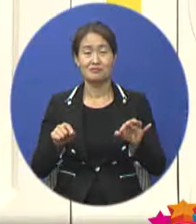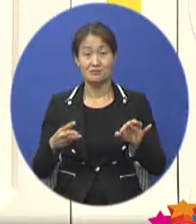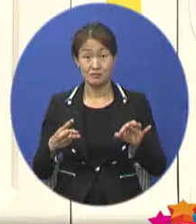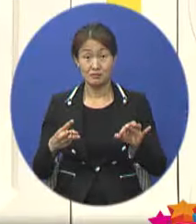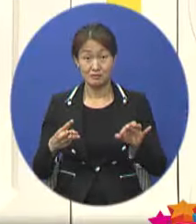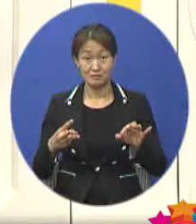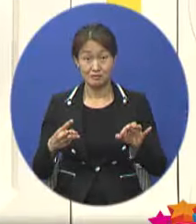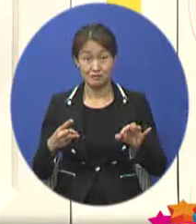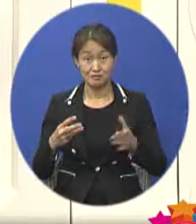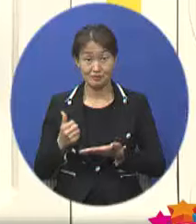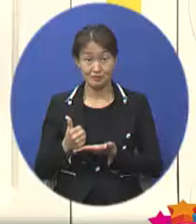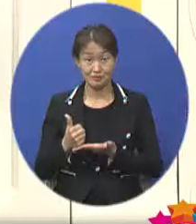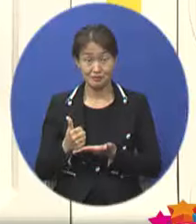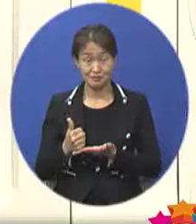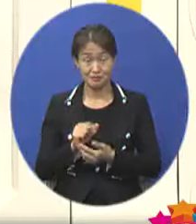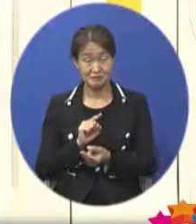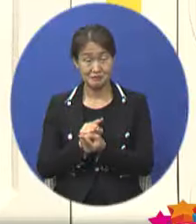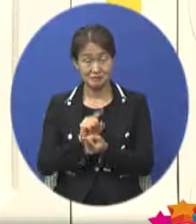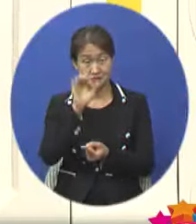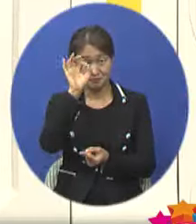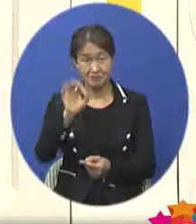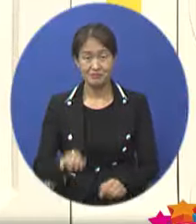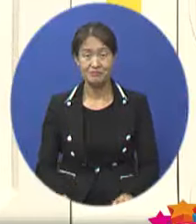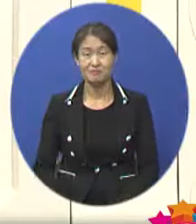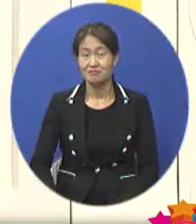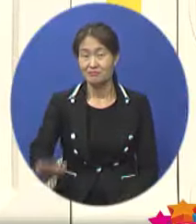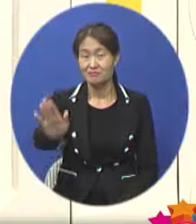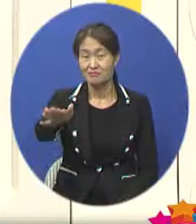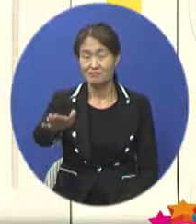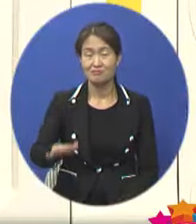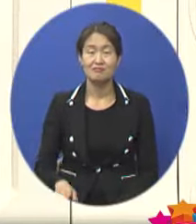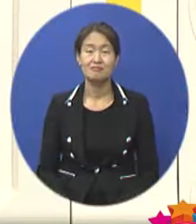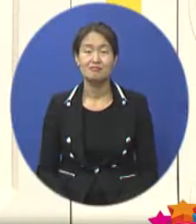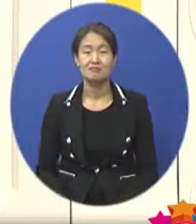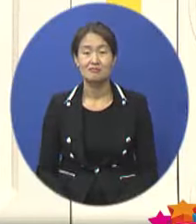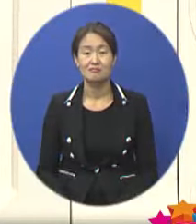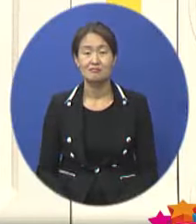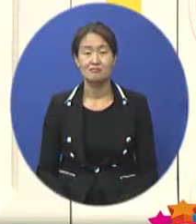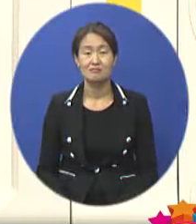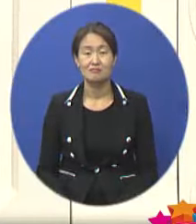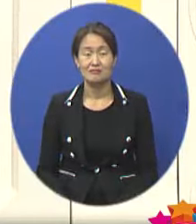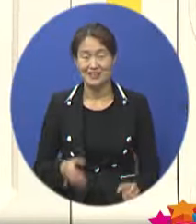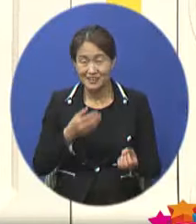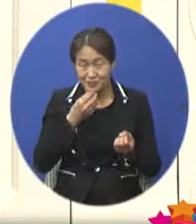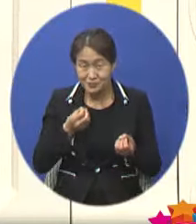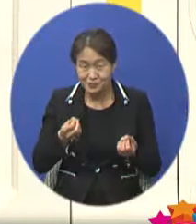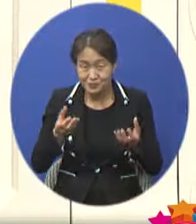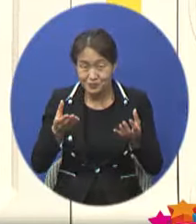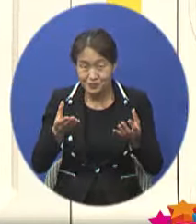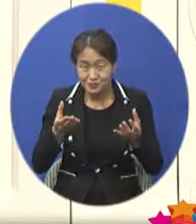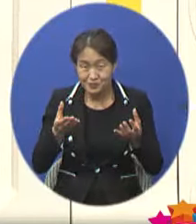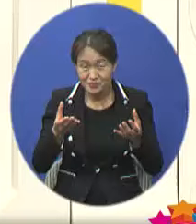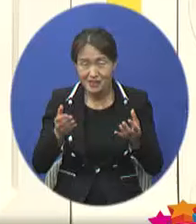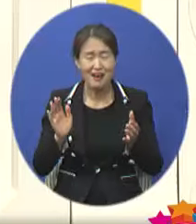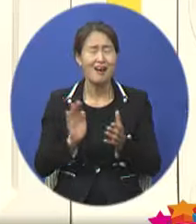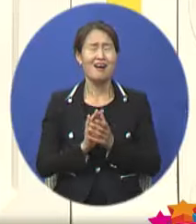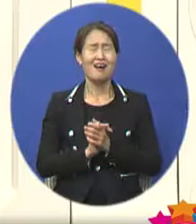11번. 와, 우리 김정철님 네. 만나보겠습니다. 여보세요? 여보세요? 축하드립니다.